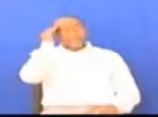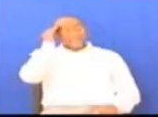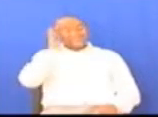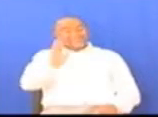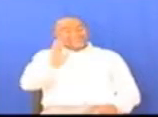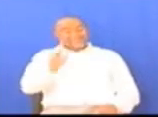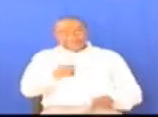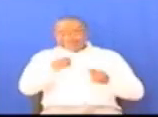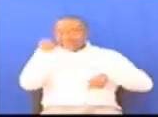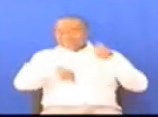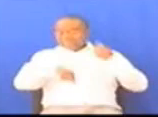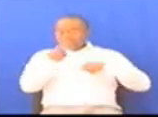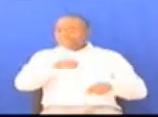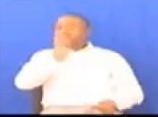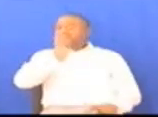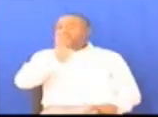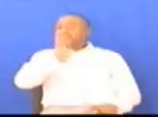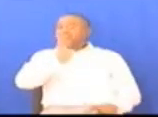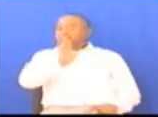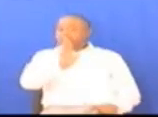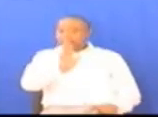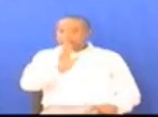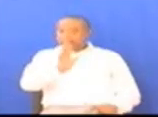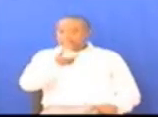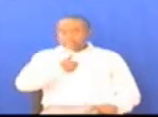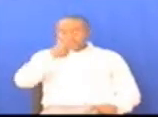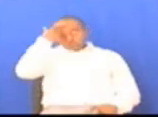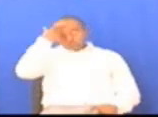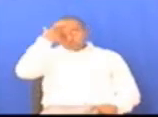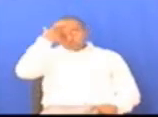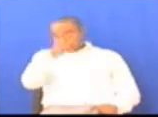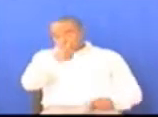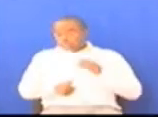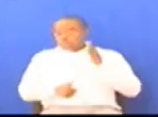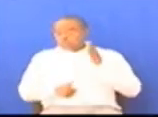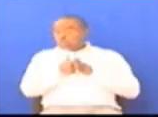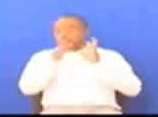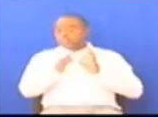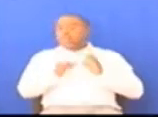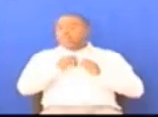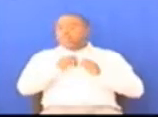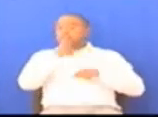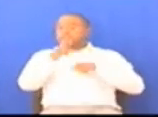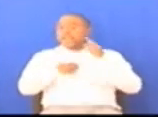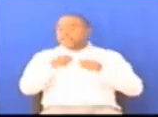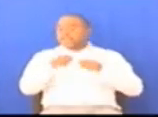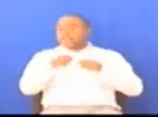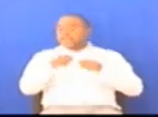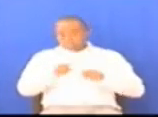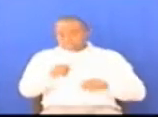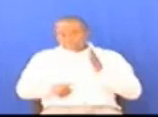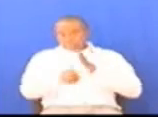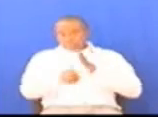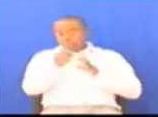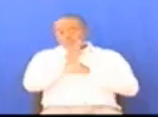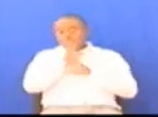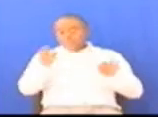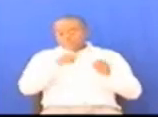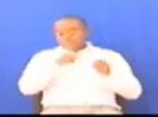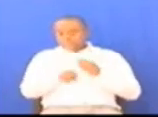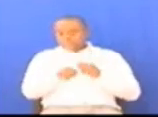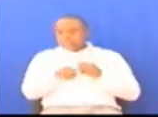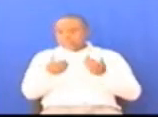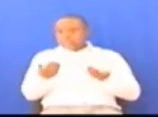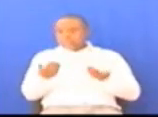siasa zake kwa kuamini kwamba ni kiongozi bora na ataendelea kubaki kuwa kiongozi bora katika taifa hili. Huyu